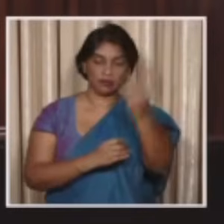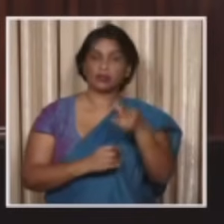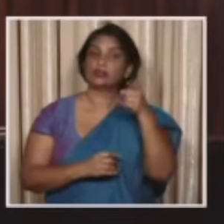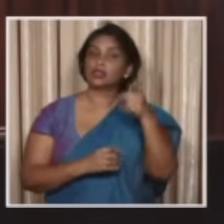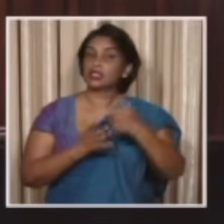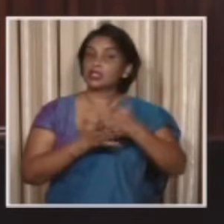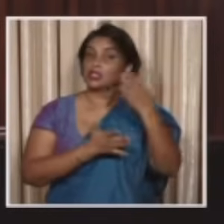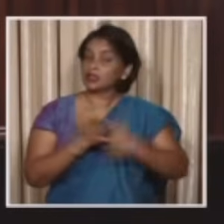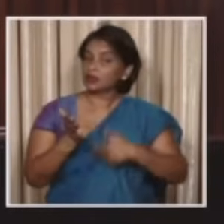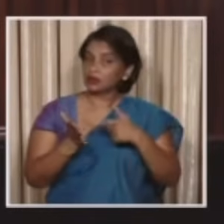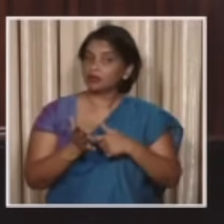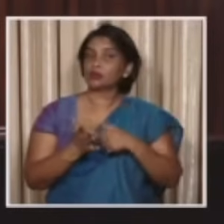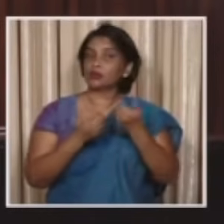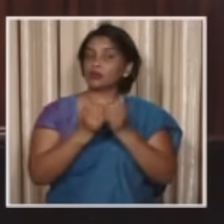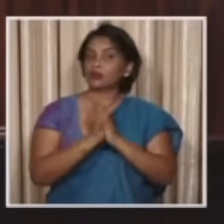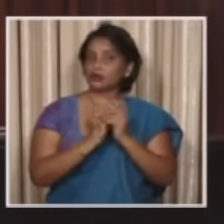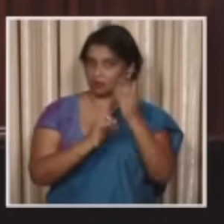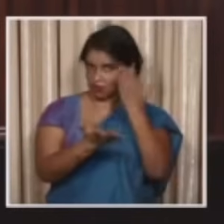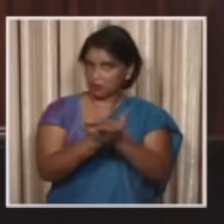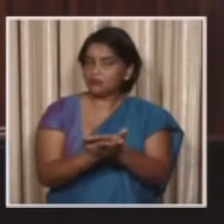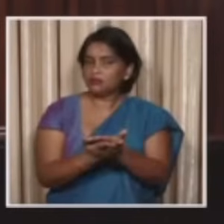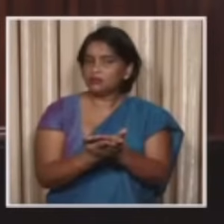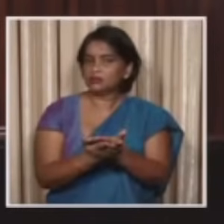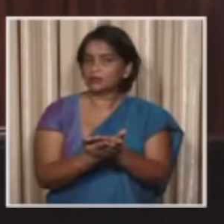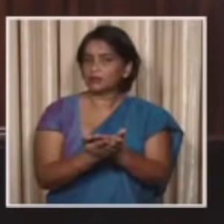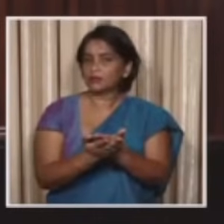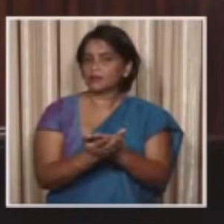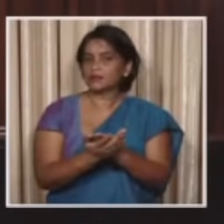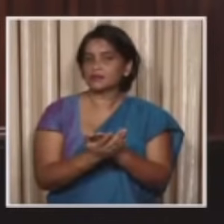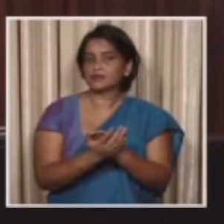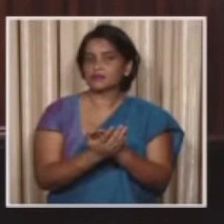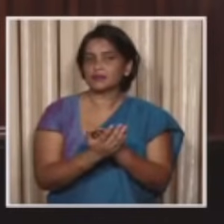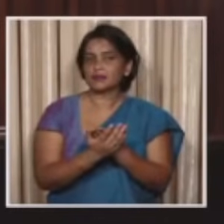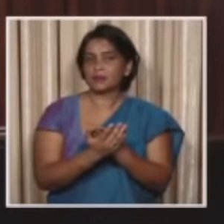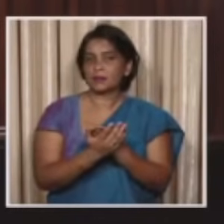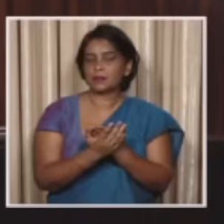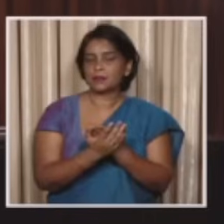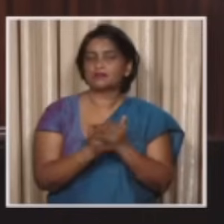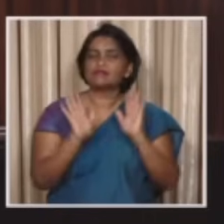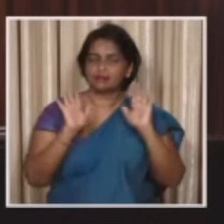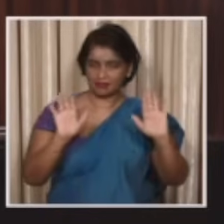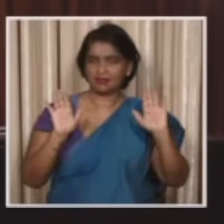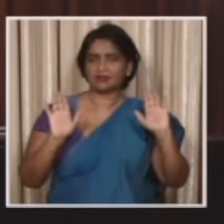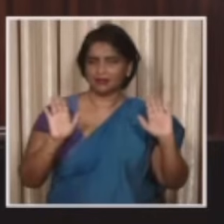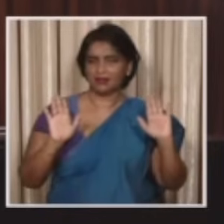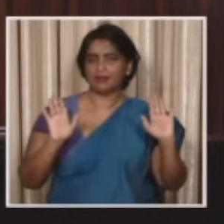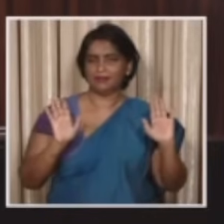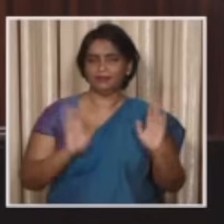ඒ වාර්තාව ඔබතුමා සභාගත කරනවාද? ඒක ටේබල් කරන්න ඉඩ දෙන්න මට.